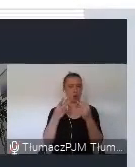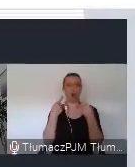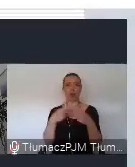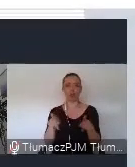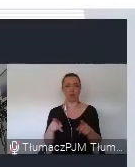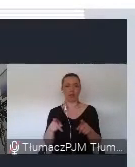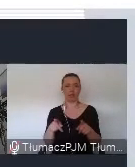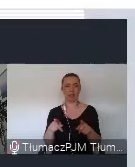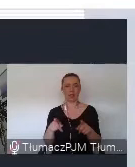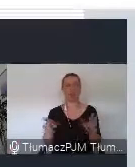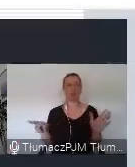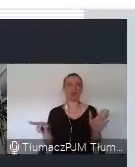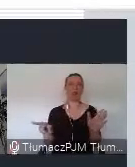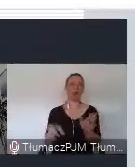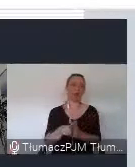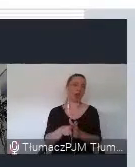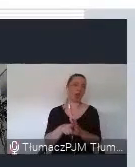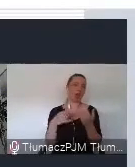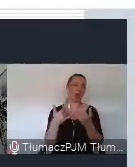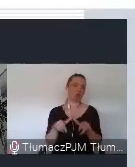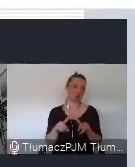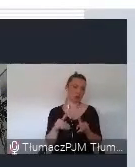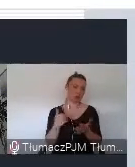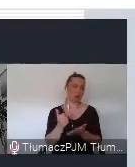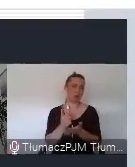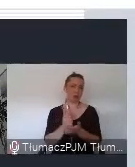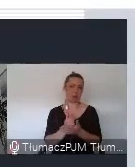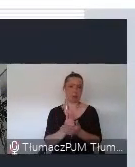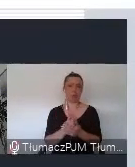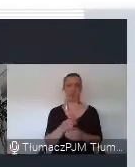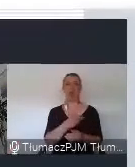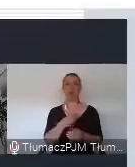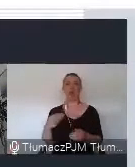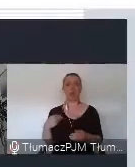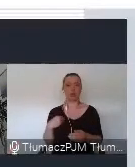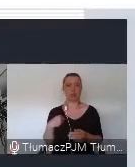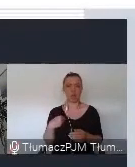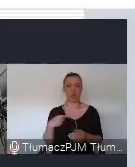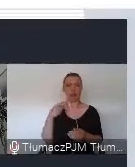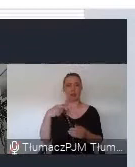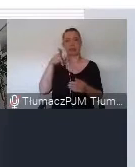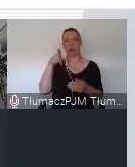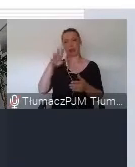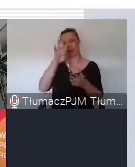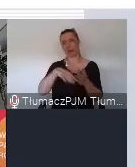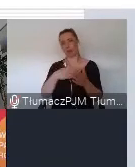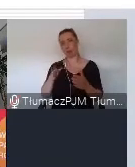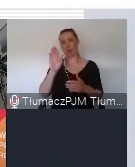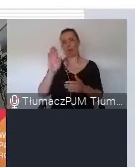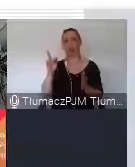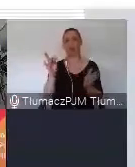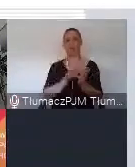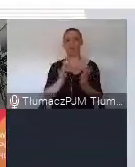standing, jeśli chodzi o kwestię wykorzystania odnawialnych źródeł energii. Polska w tej tabeli uzyskała wynik nie mniej niż 1,5 punktu